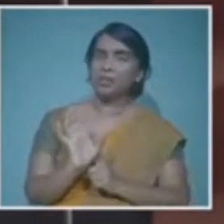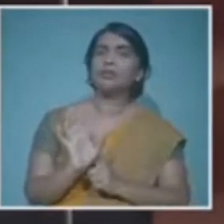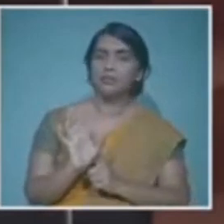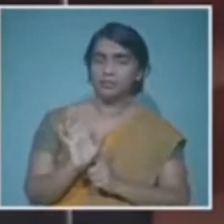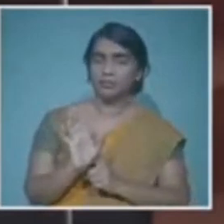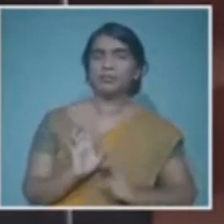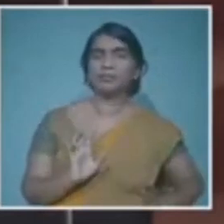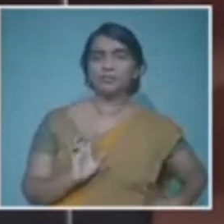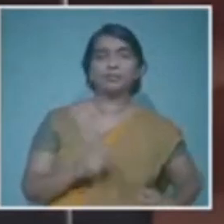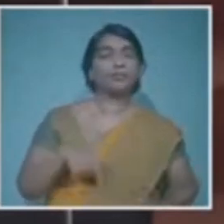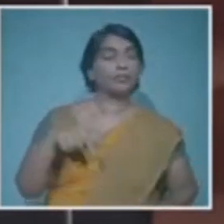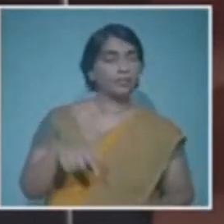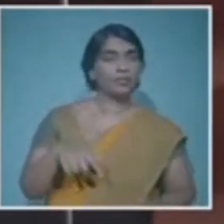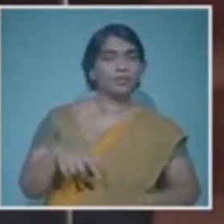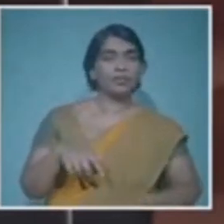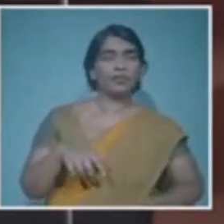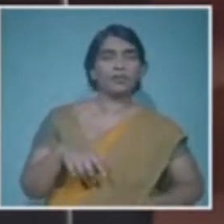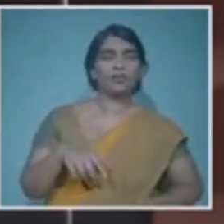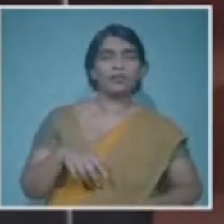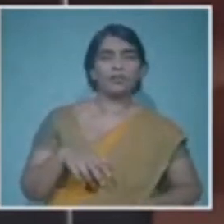අකවුන්ටබිලිටි. දැන් මේ සැරේ ආර්ථික අපරාධ.